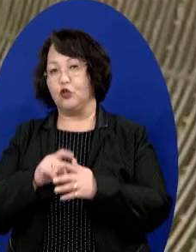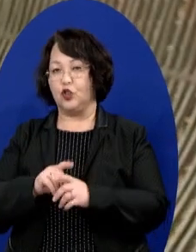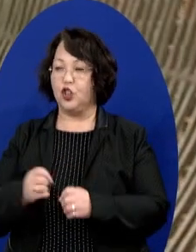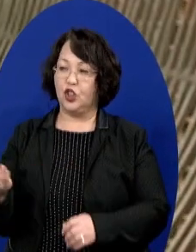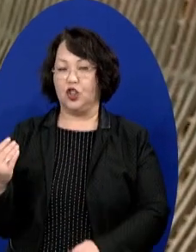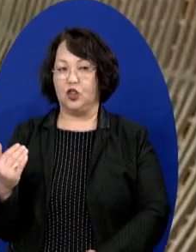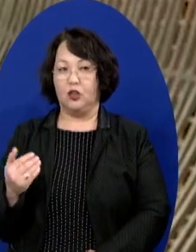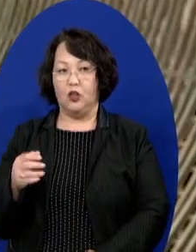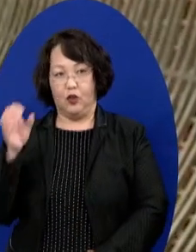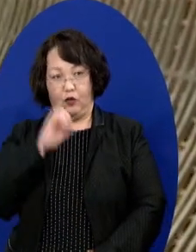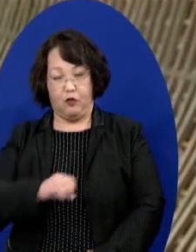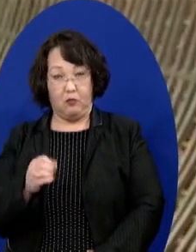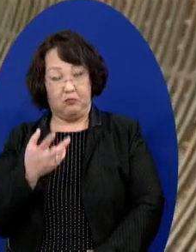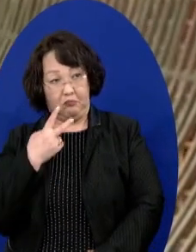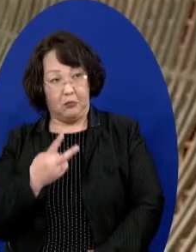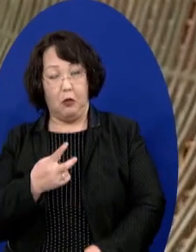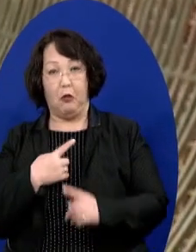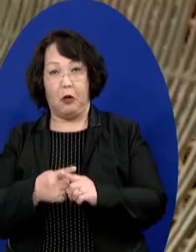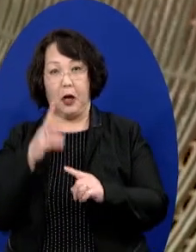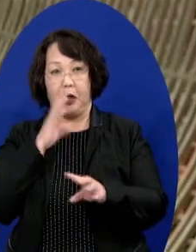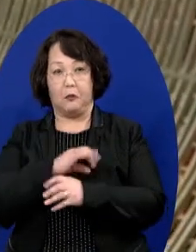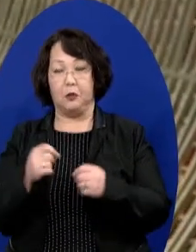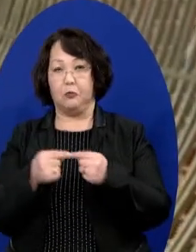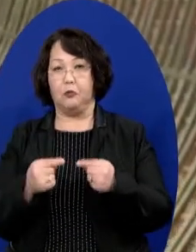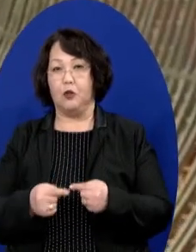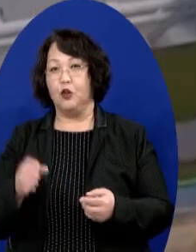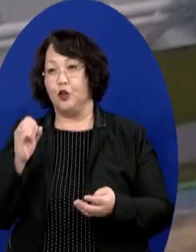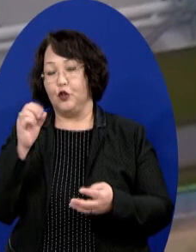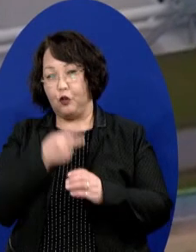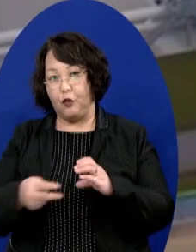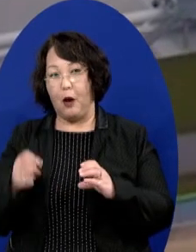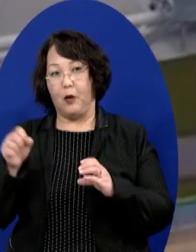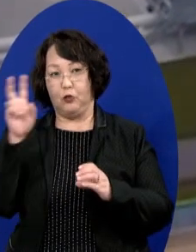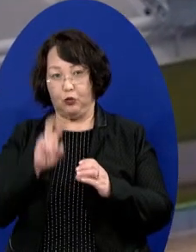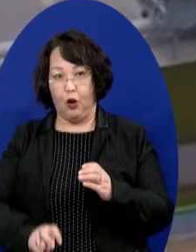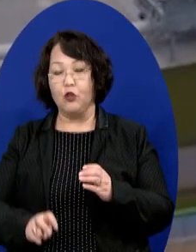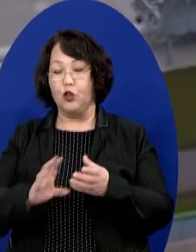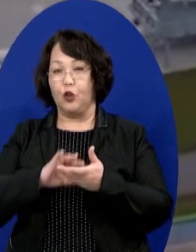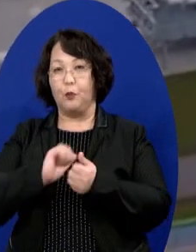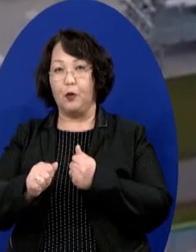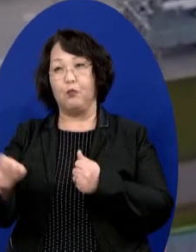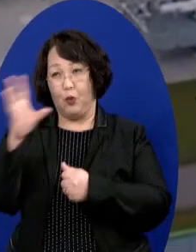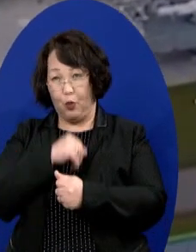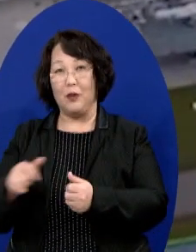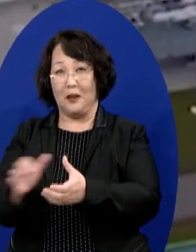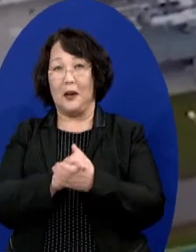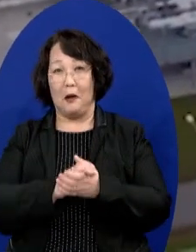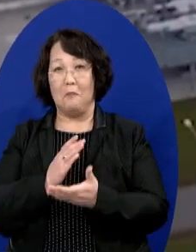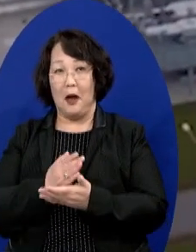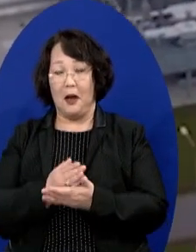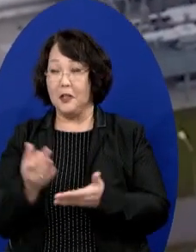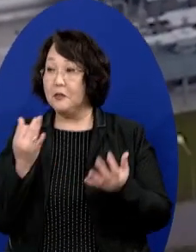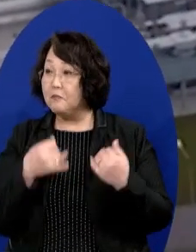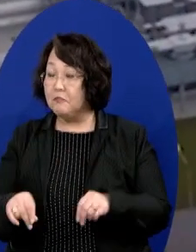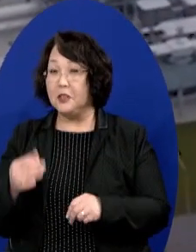20 арга хэмжээг зөрчсөн алхам ихэнх гэрээний төлбөрийг евро эсвэл Америк доллараар хийхээр заасан байдаг учраас ийм гэрээ байгуулсан